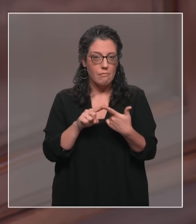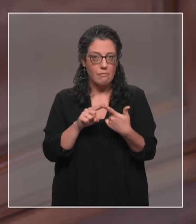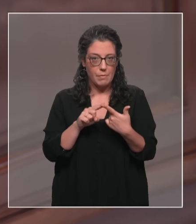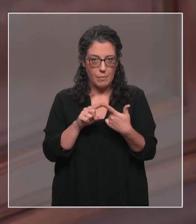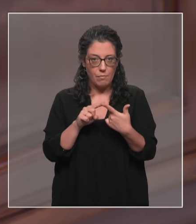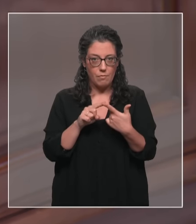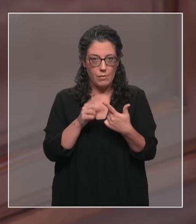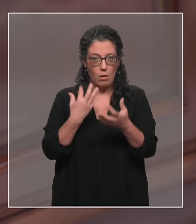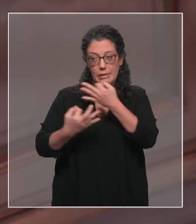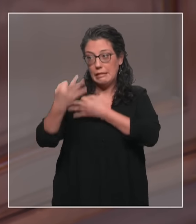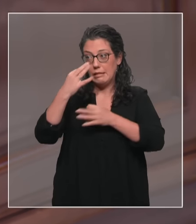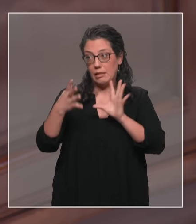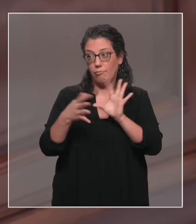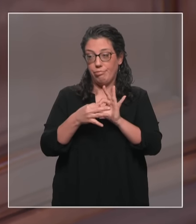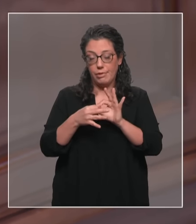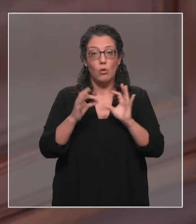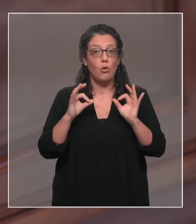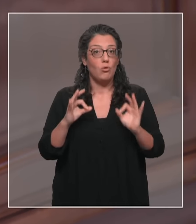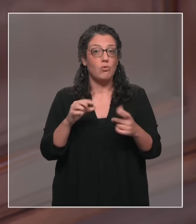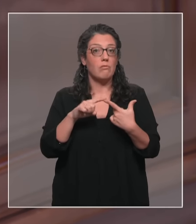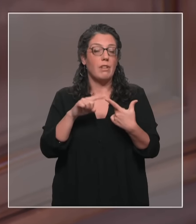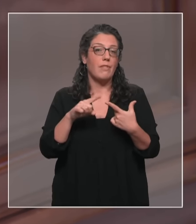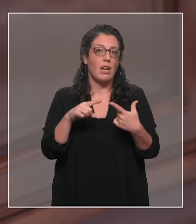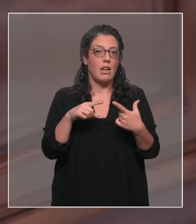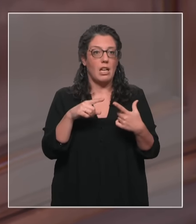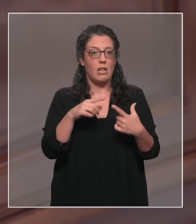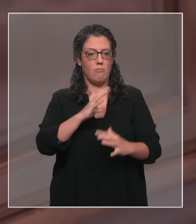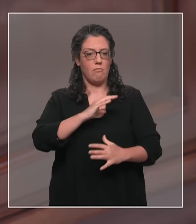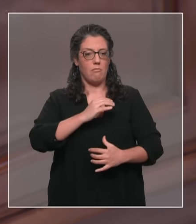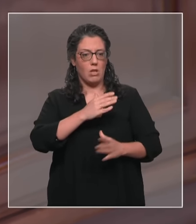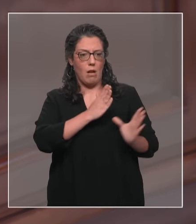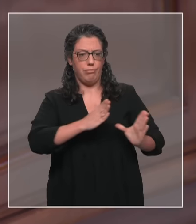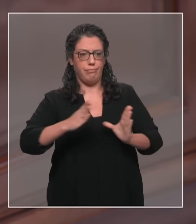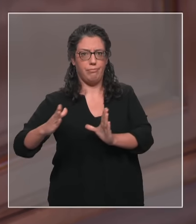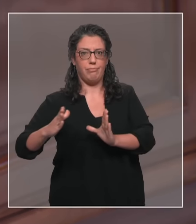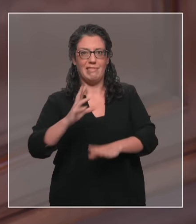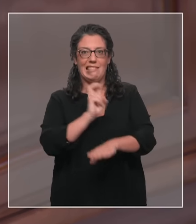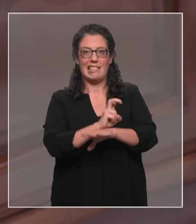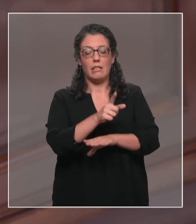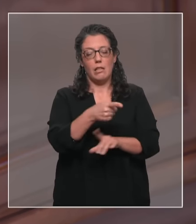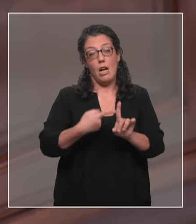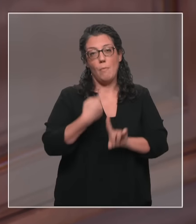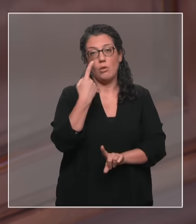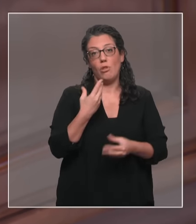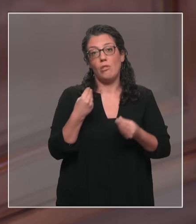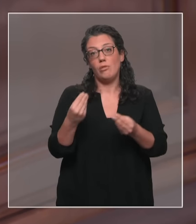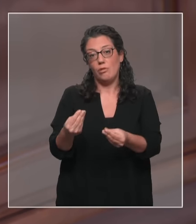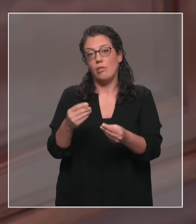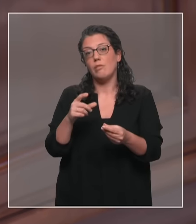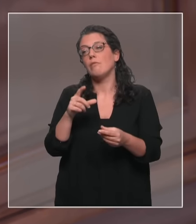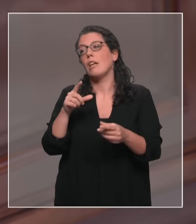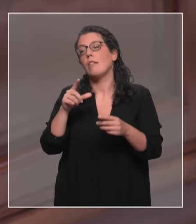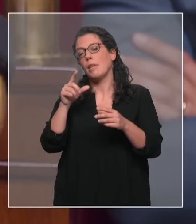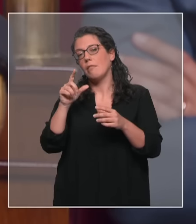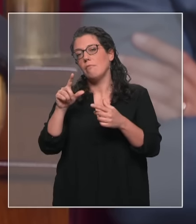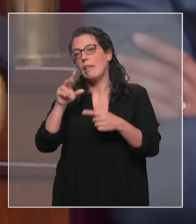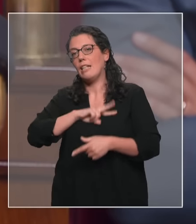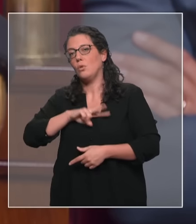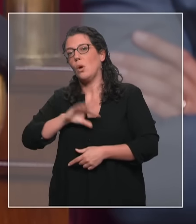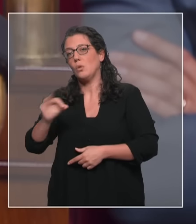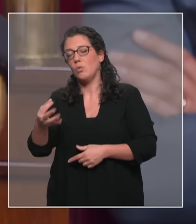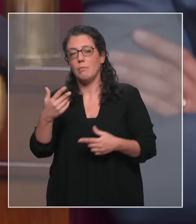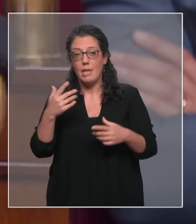dites, évidemment, il y a la question de du maintien de l'ordre qui est préalable à tout et qui pose nécessairement la question de l'assurance en deuxième lieu, qui doit faire l'objet d'un débat